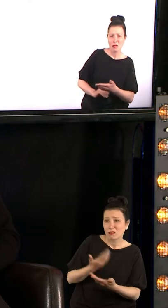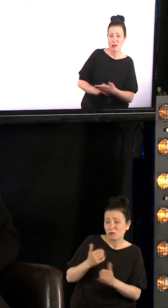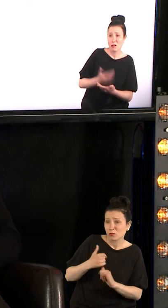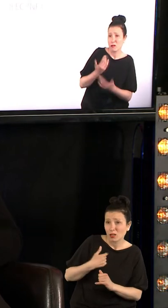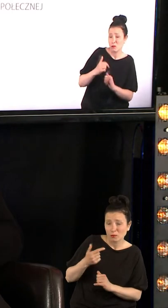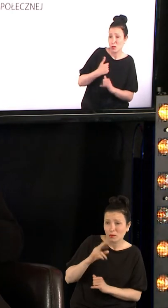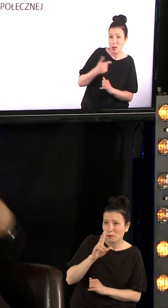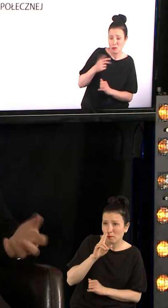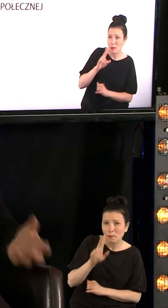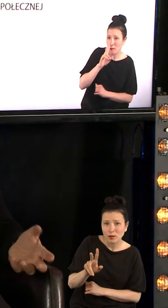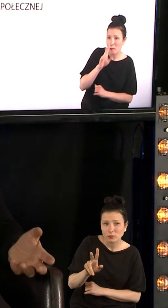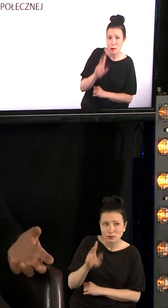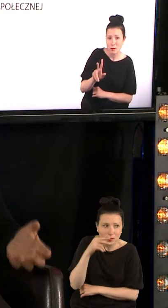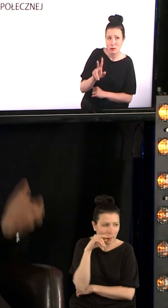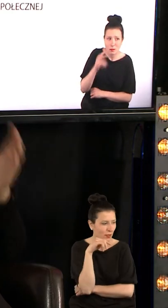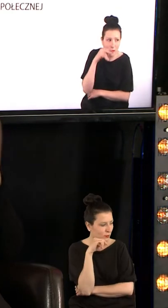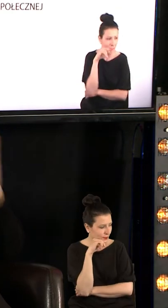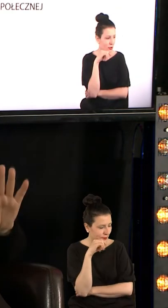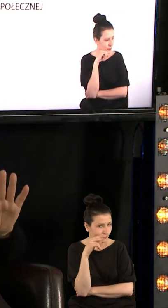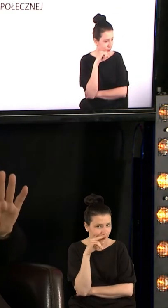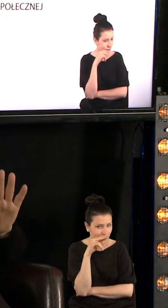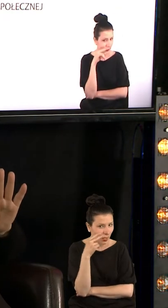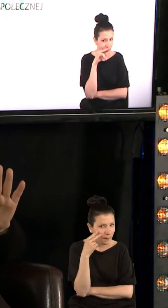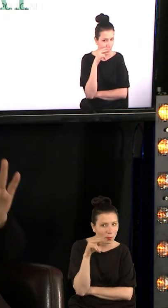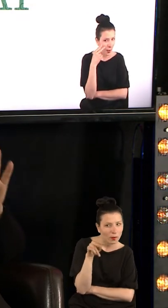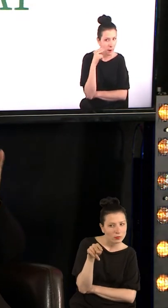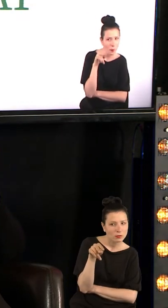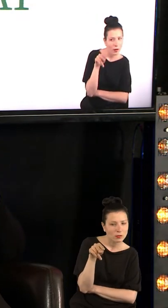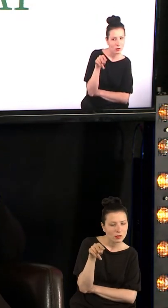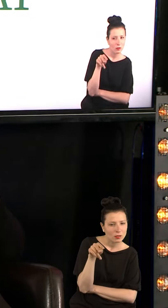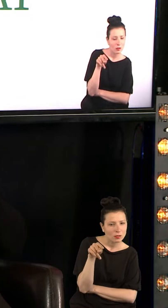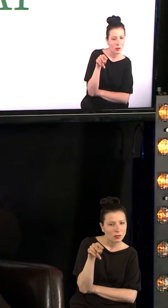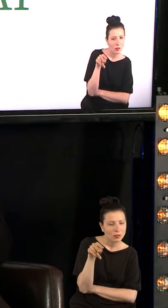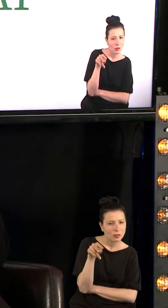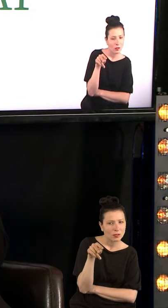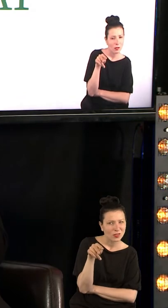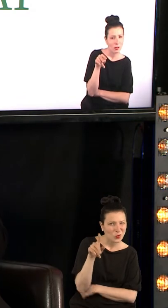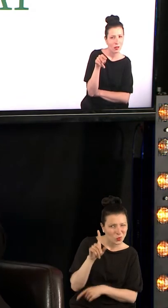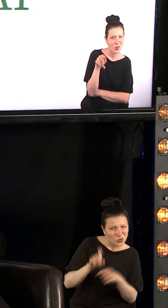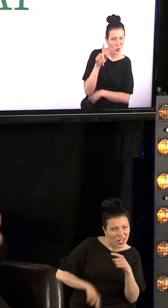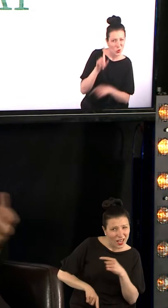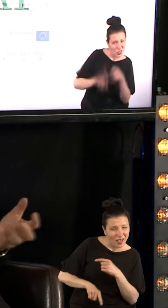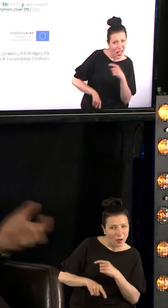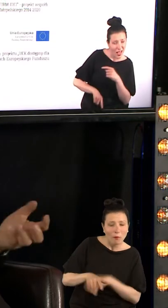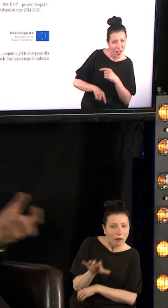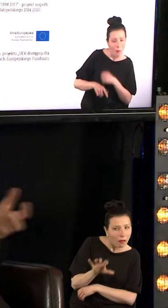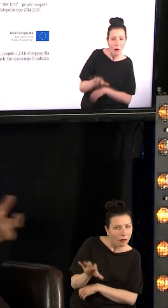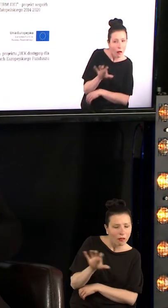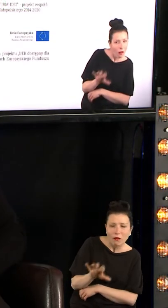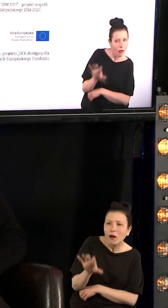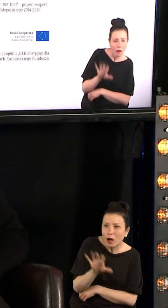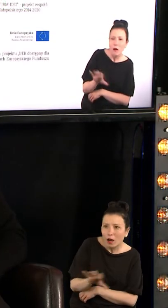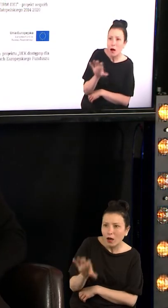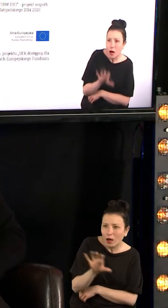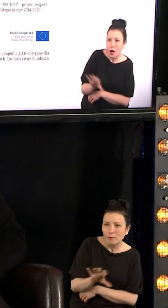patrzeć, czy mam na nią nie patrzeć. Czy jak będę patrzyła, to to będzie źle, bo się przyglądam z